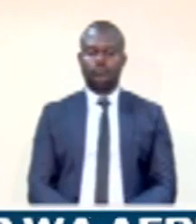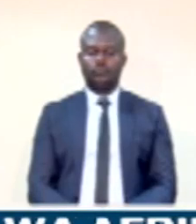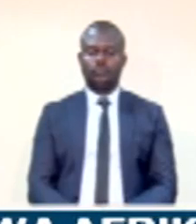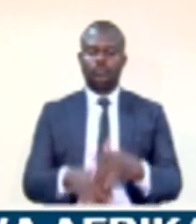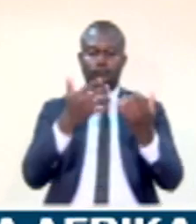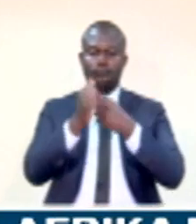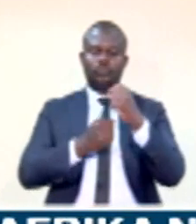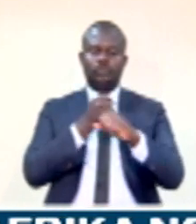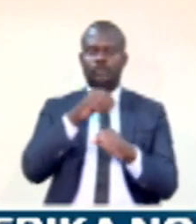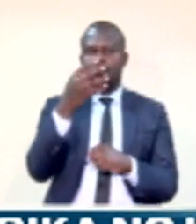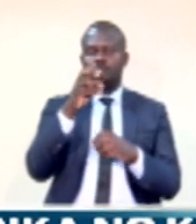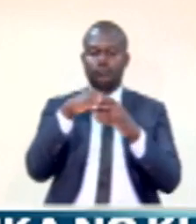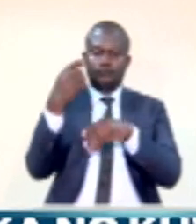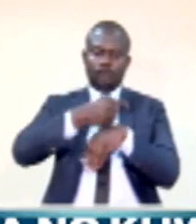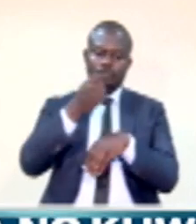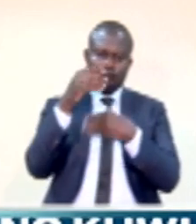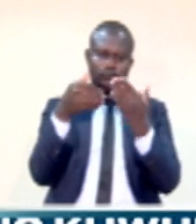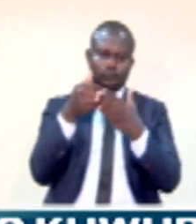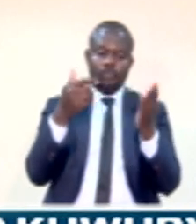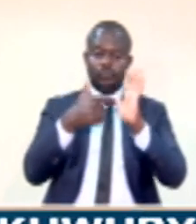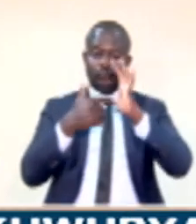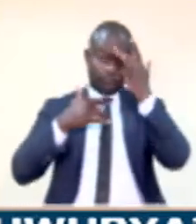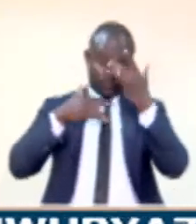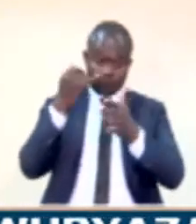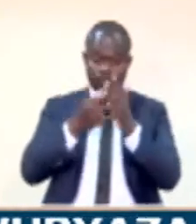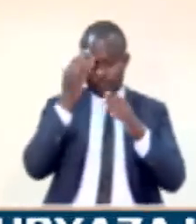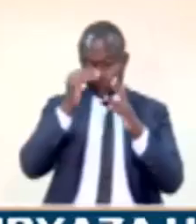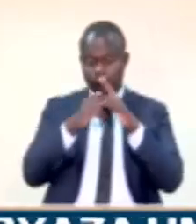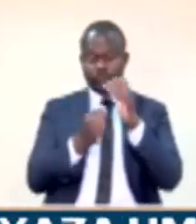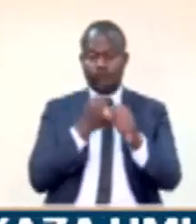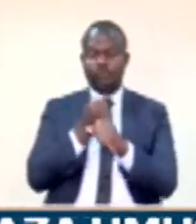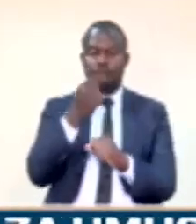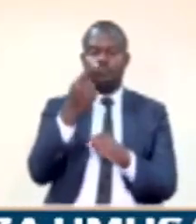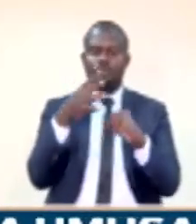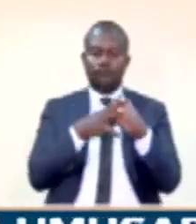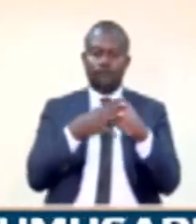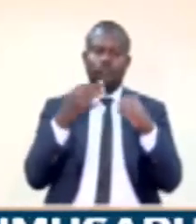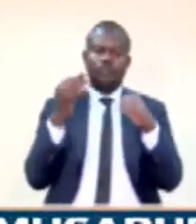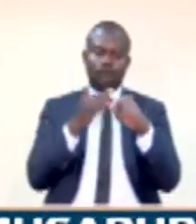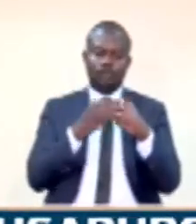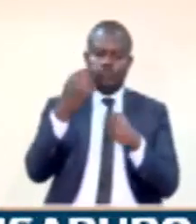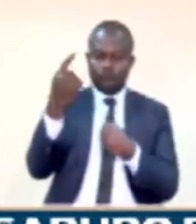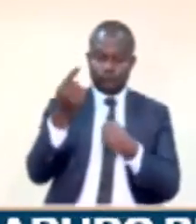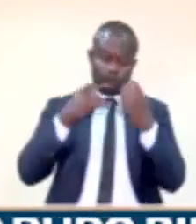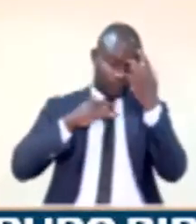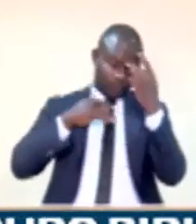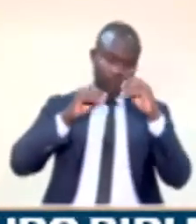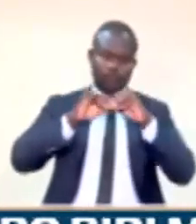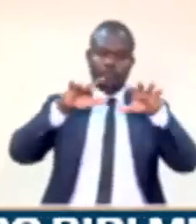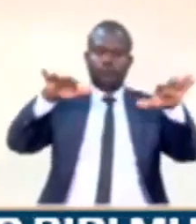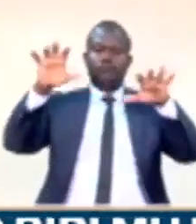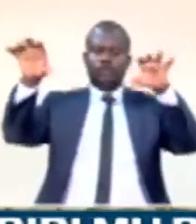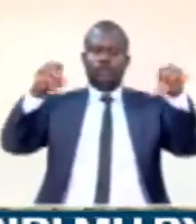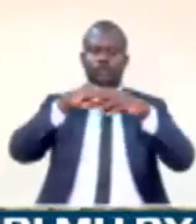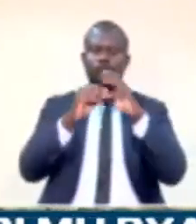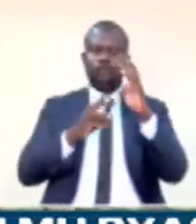Hashize imyaka 40 umuntu wa mbere agaragayeho virusi itera SIDA kuko kuva mu mwaka w'igihumbi kimwe 1981 iki cyorezo cyakwirakwiye hirya no hino